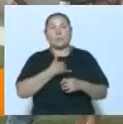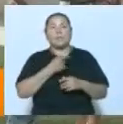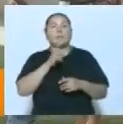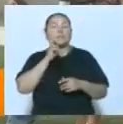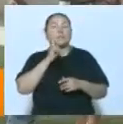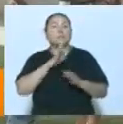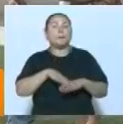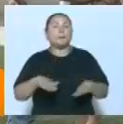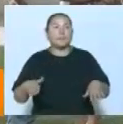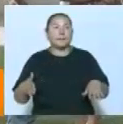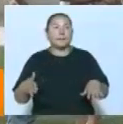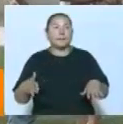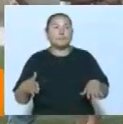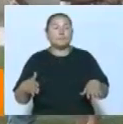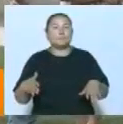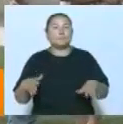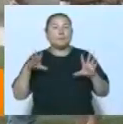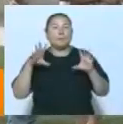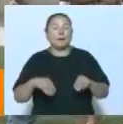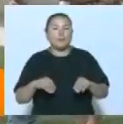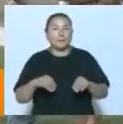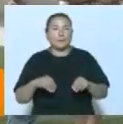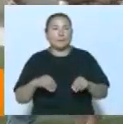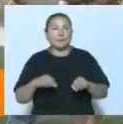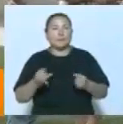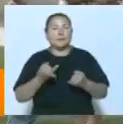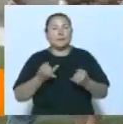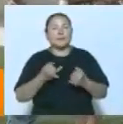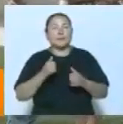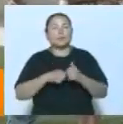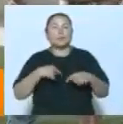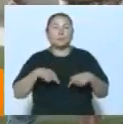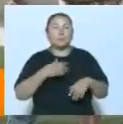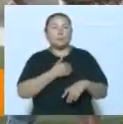балалар футболға барлығы қызығады деп ойлаймын. Барлығы футболист